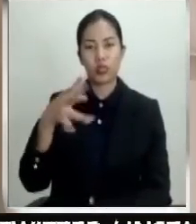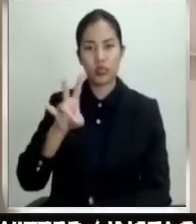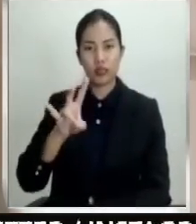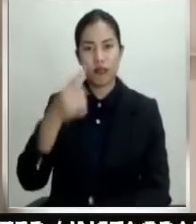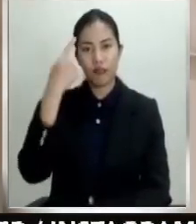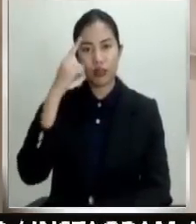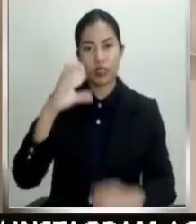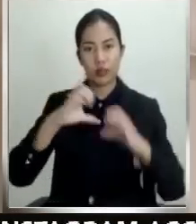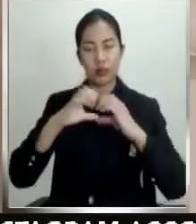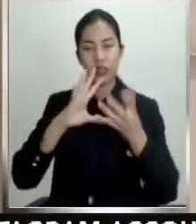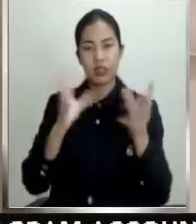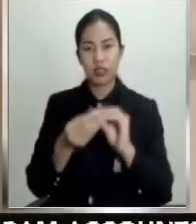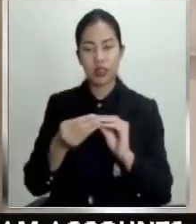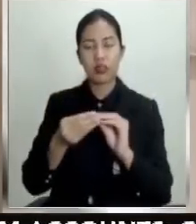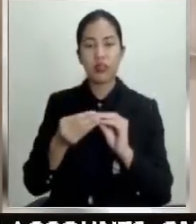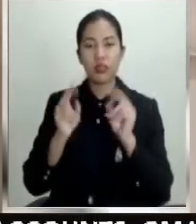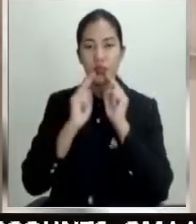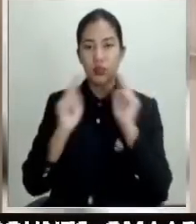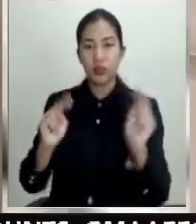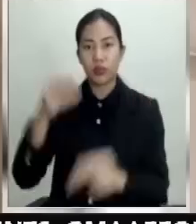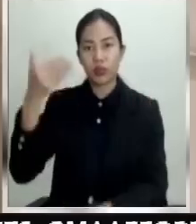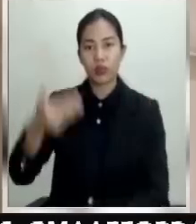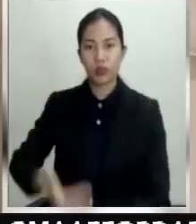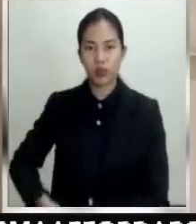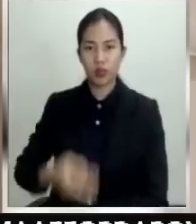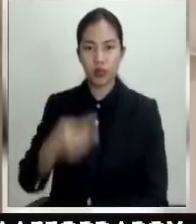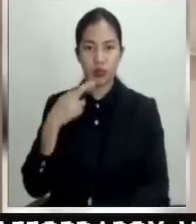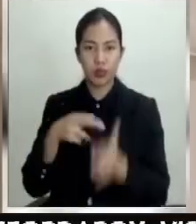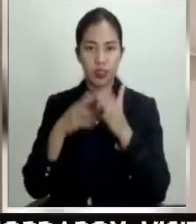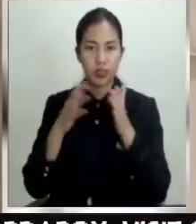Neymar Efran, nakatutok 24 oras.